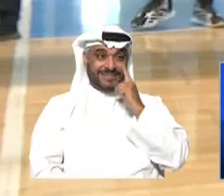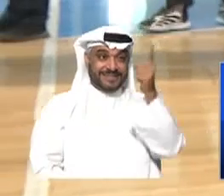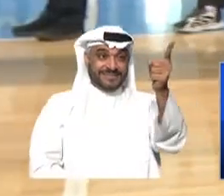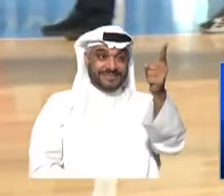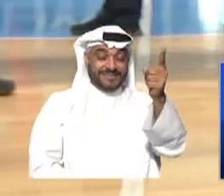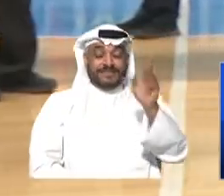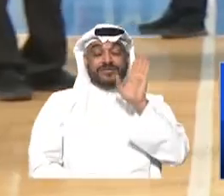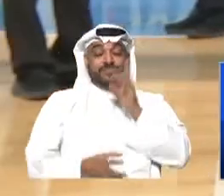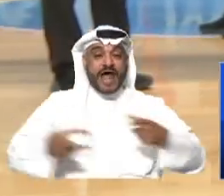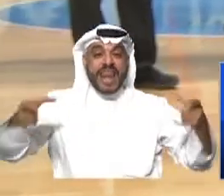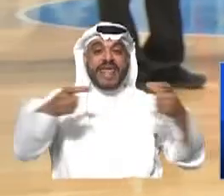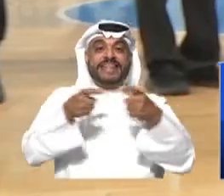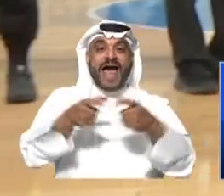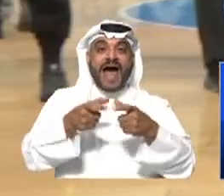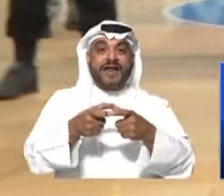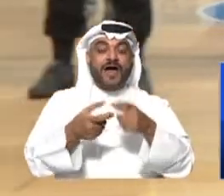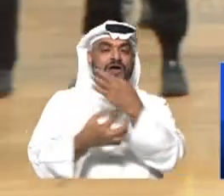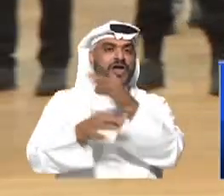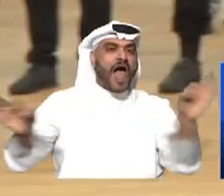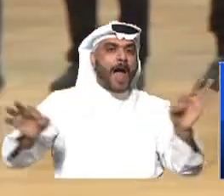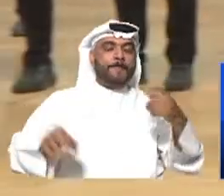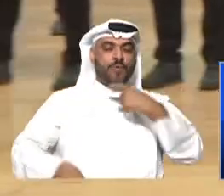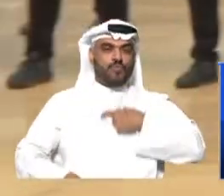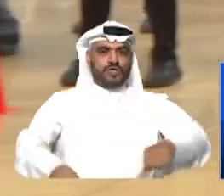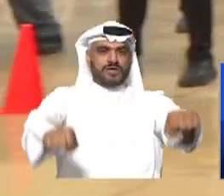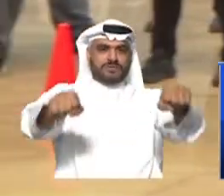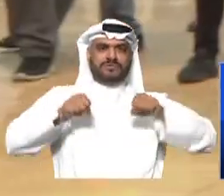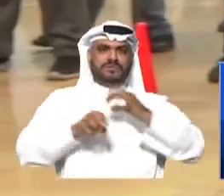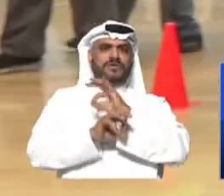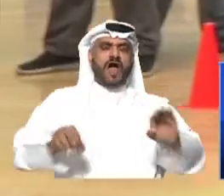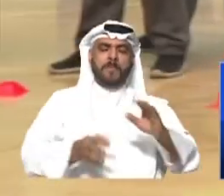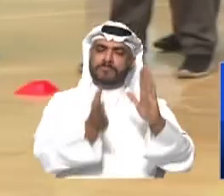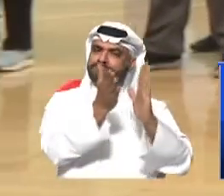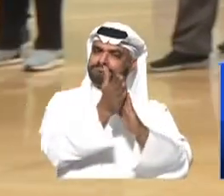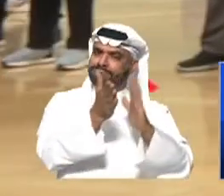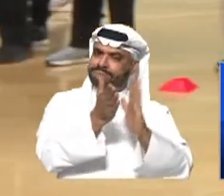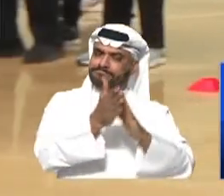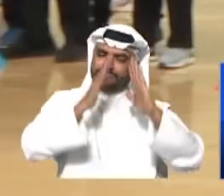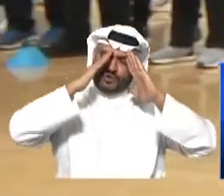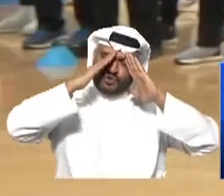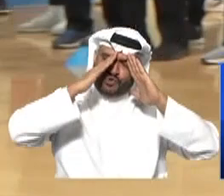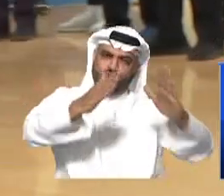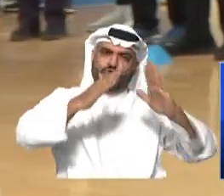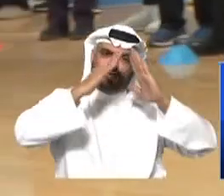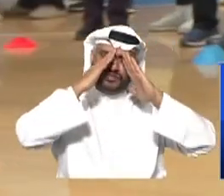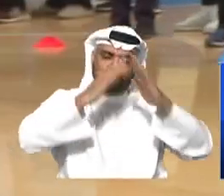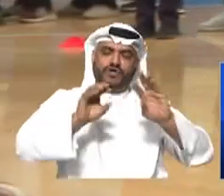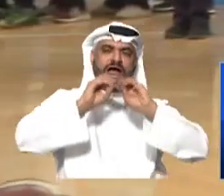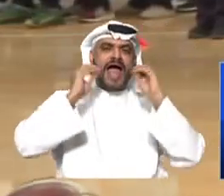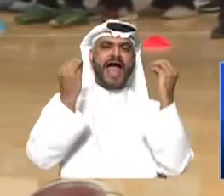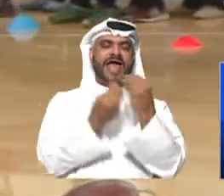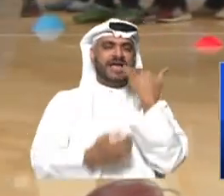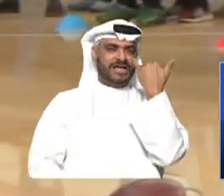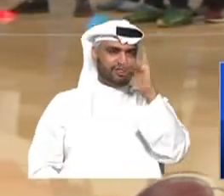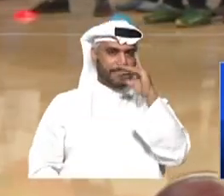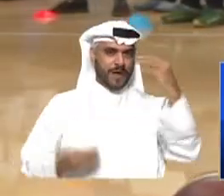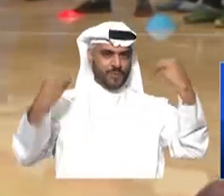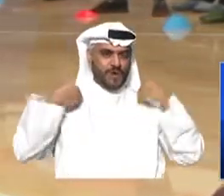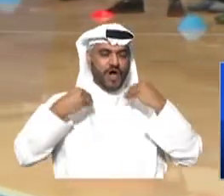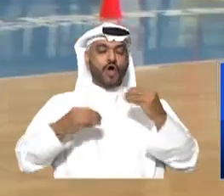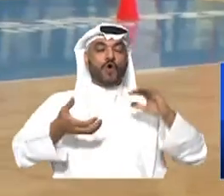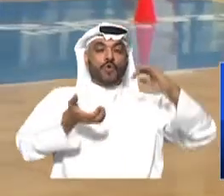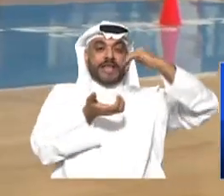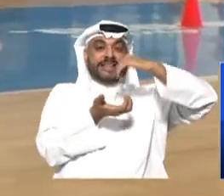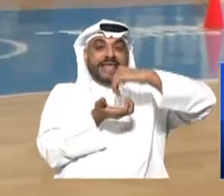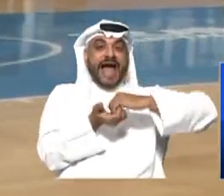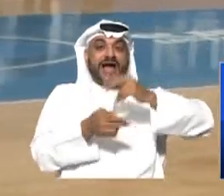الطموح الكويتي ثمنه الدور الهام الذي لعبته الهيئه العامه للرياضه والاتحاد الكويتي لكره السله